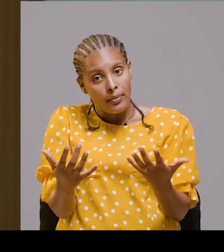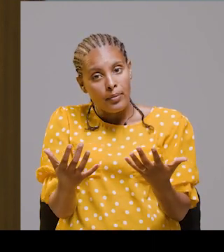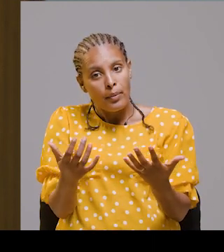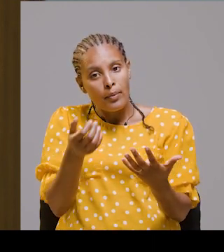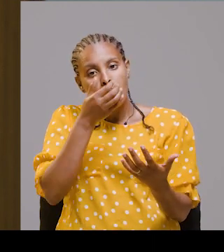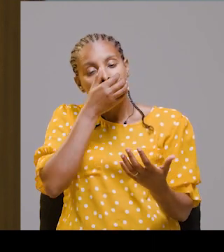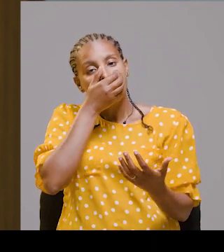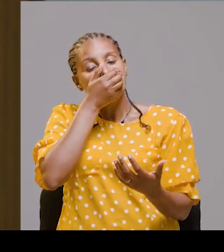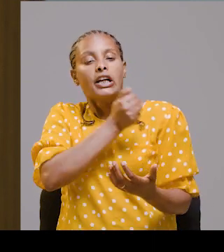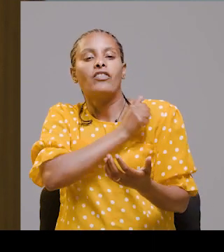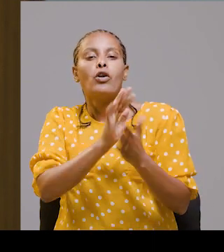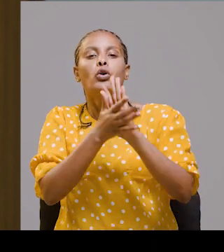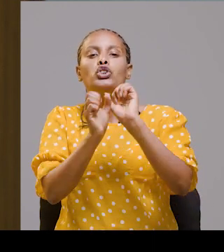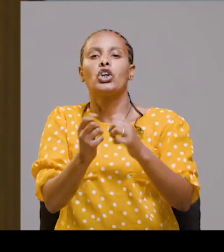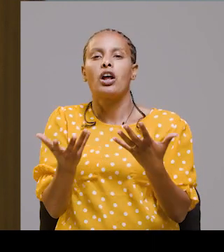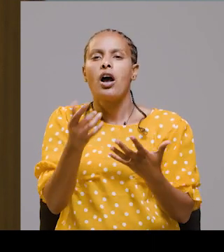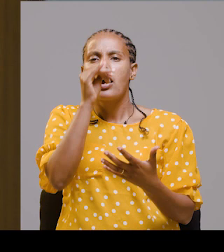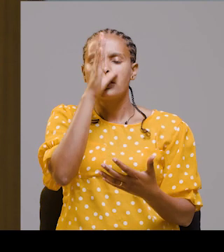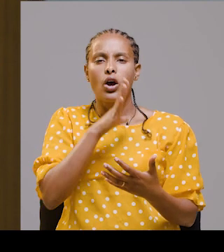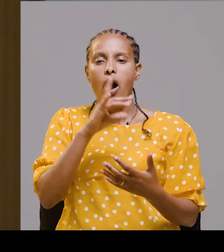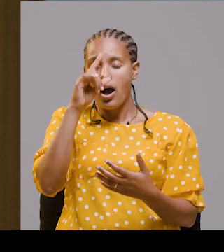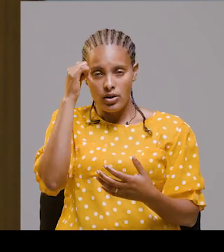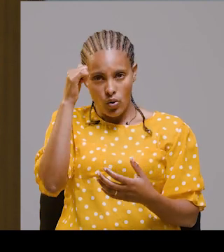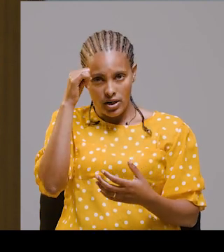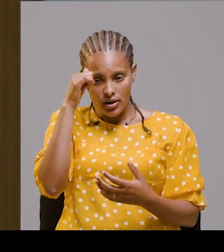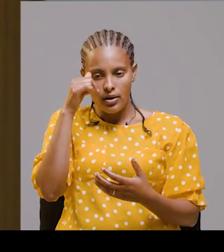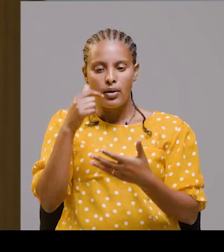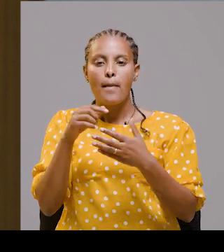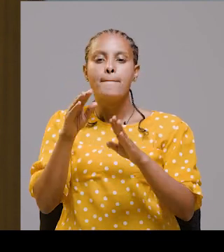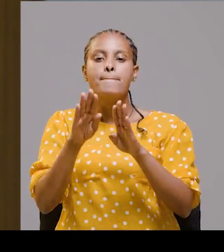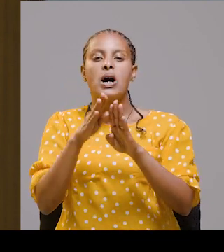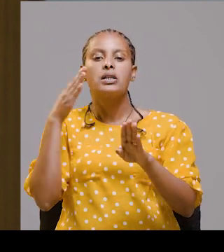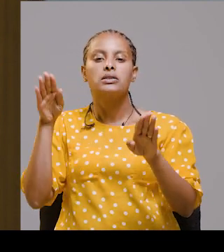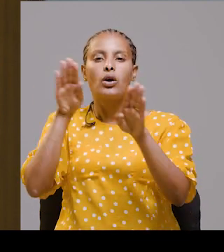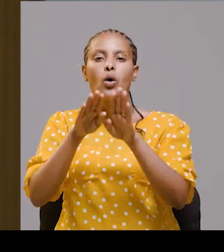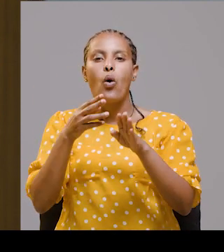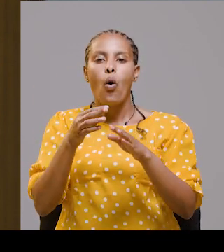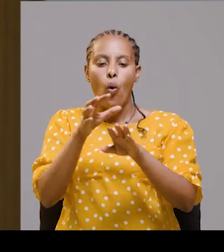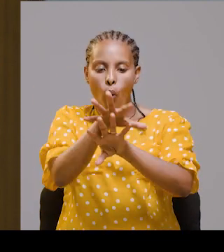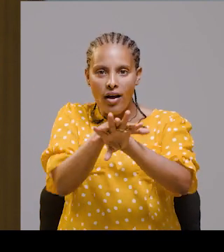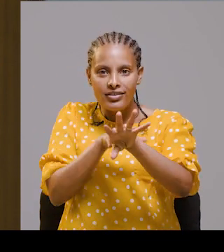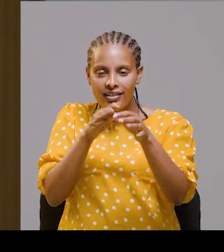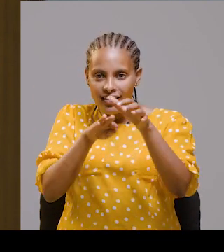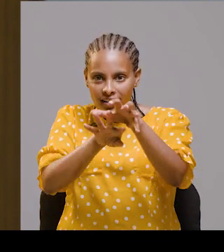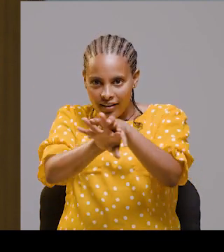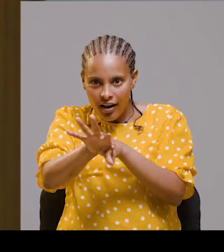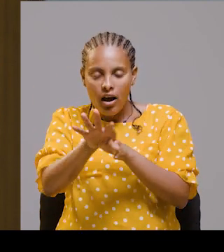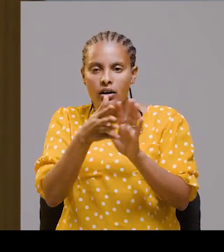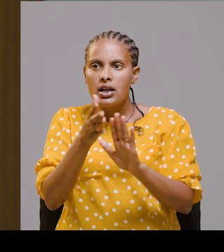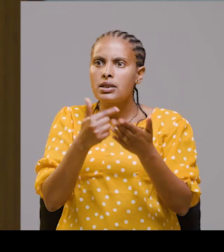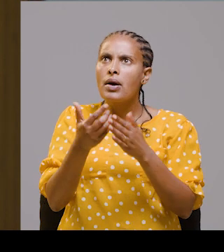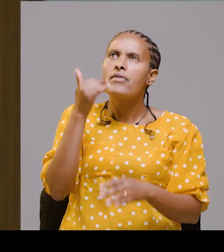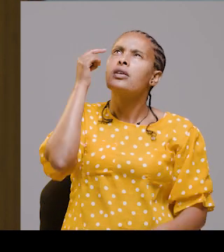በሬፕ የመጣ እርግዝና ነው አንድ ሰው አንድ ወንድ በርዘግቶብን ማለት ነው ጓንት አድርጎ ሲመጣ ማለት ነው ከዚህ